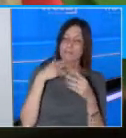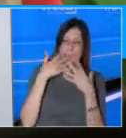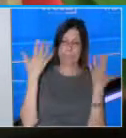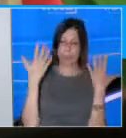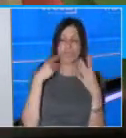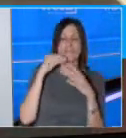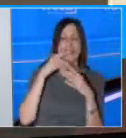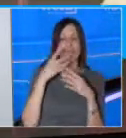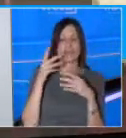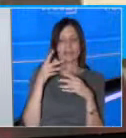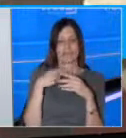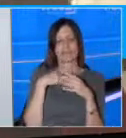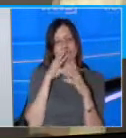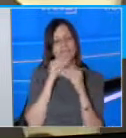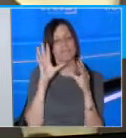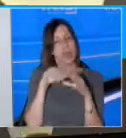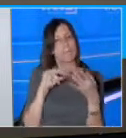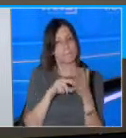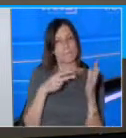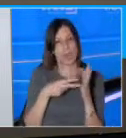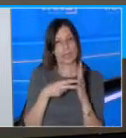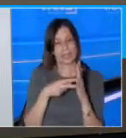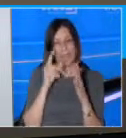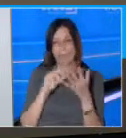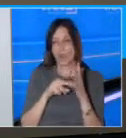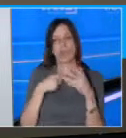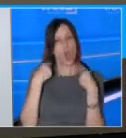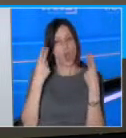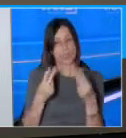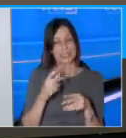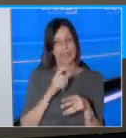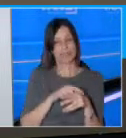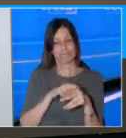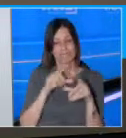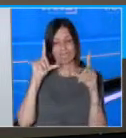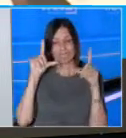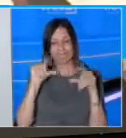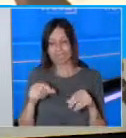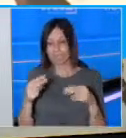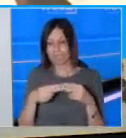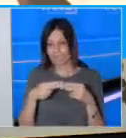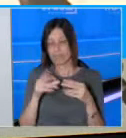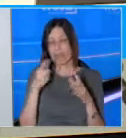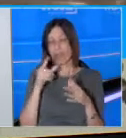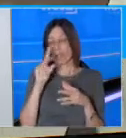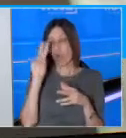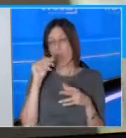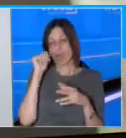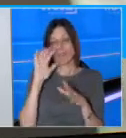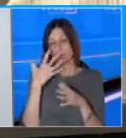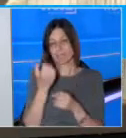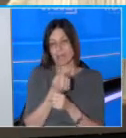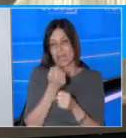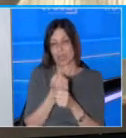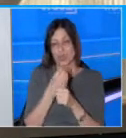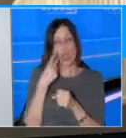שאחרי המבצע, אז הפוליטיקה הזו באמת חוזרת, שעון החול הפוליטי אוזל. מה אתם בכחול לבן מתכוונים לעשות? כי